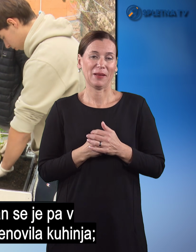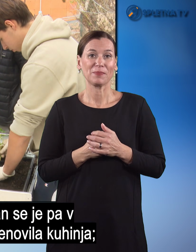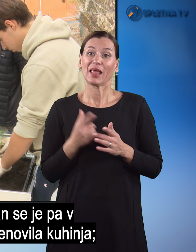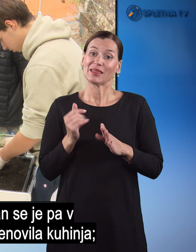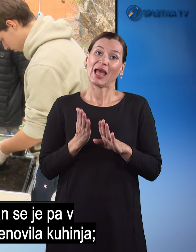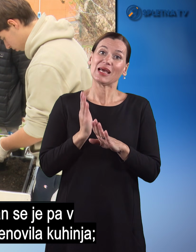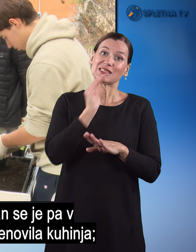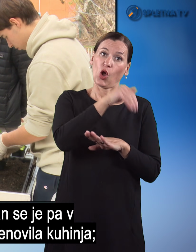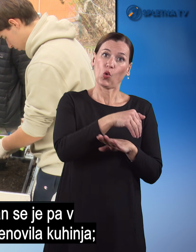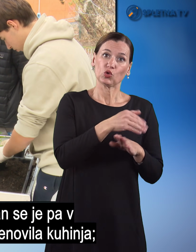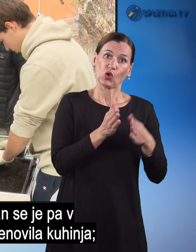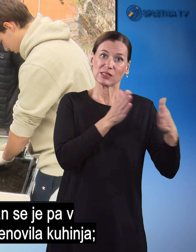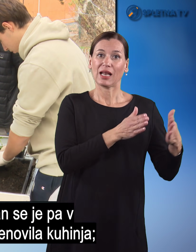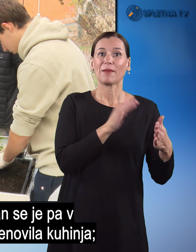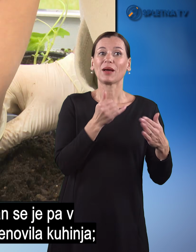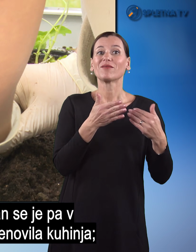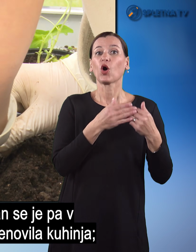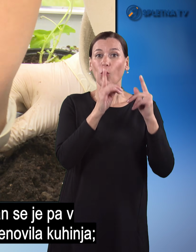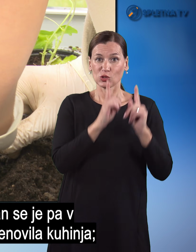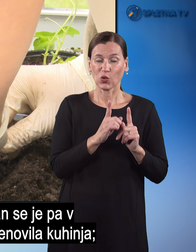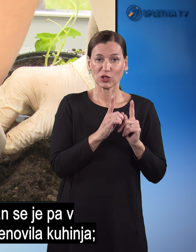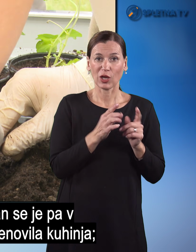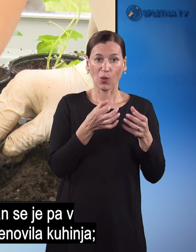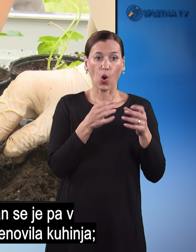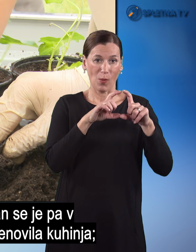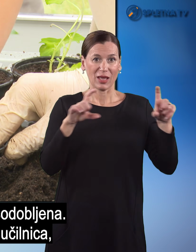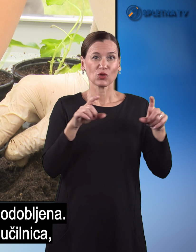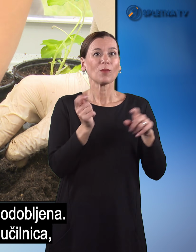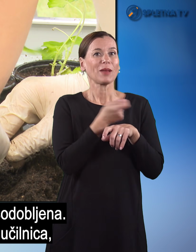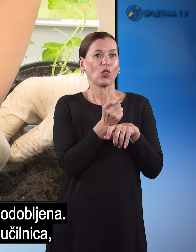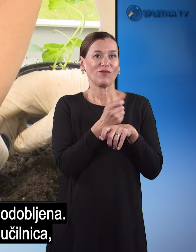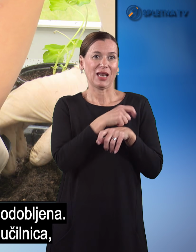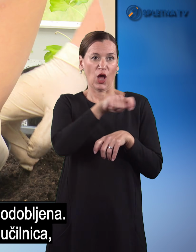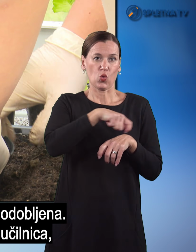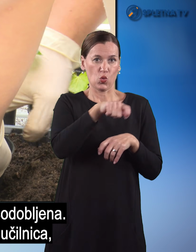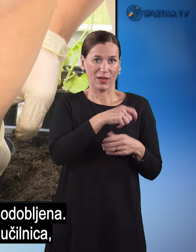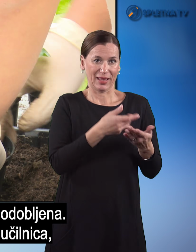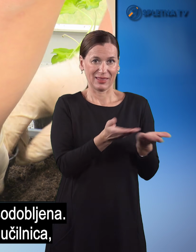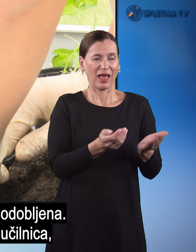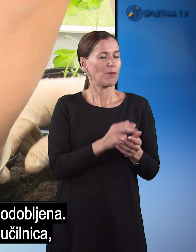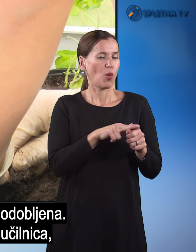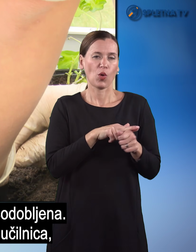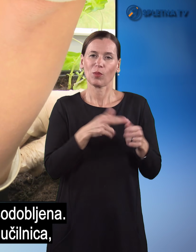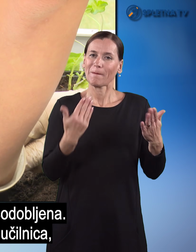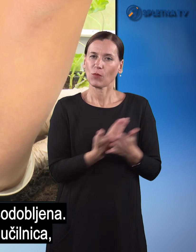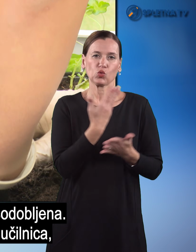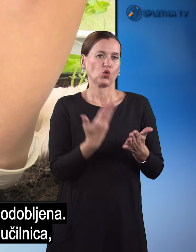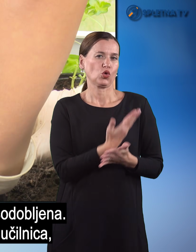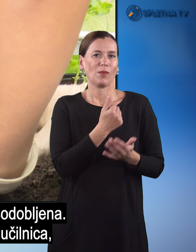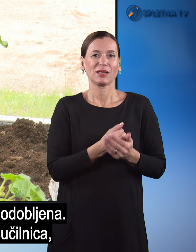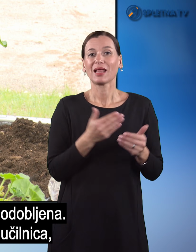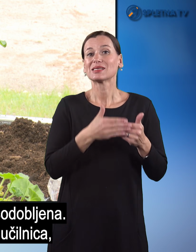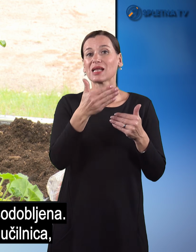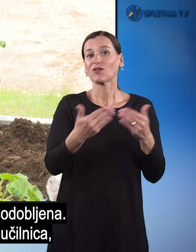to zahodno stran se pa je v obstoječem objektu prenovila kuhinja, popolnoma je posodobljena, zraven